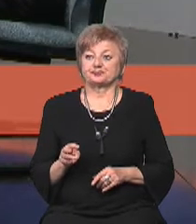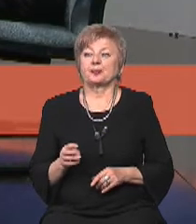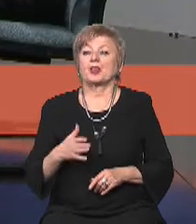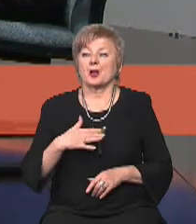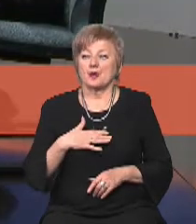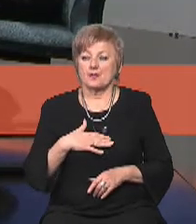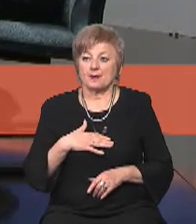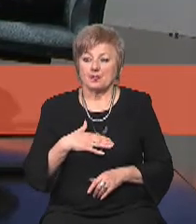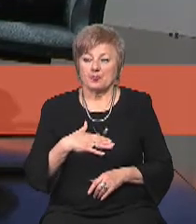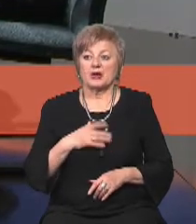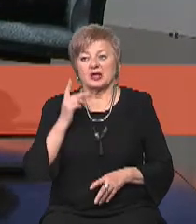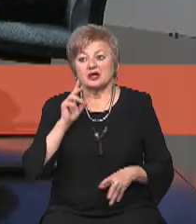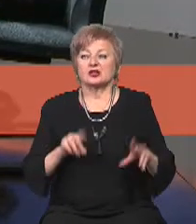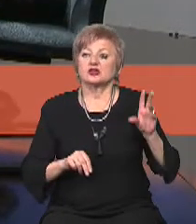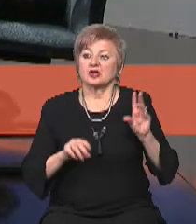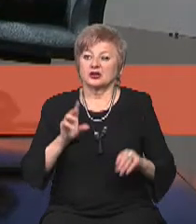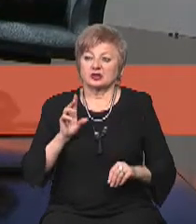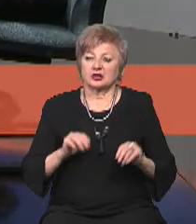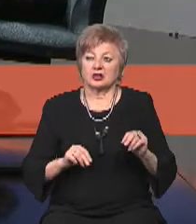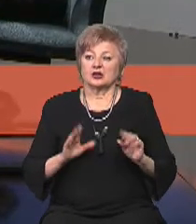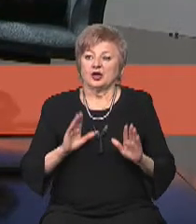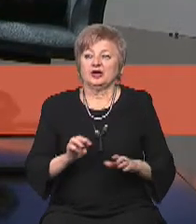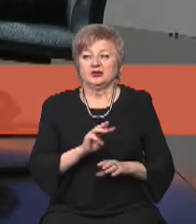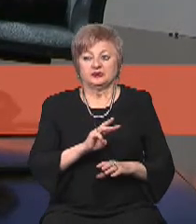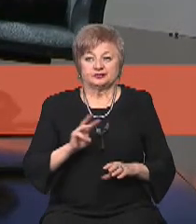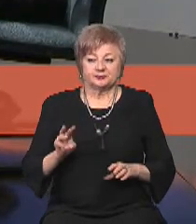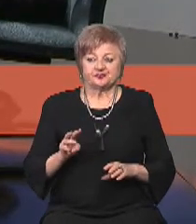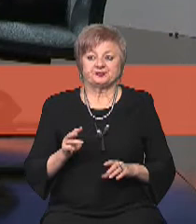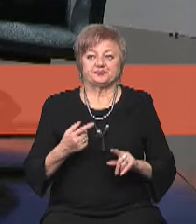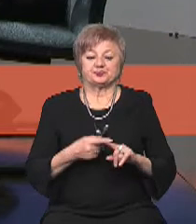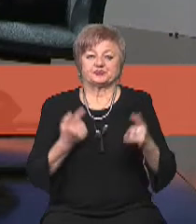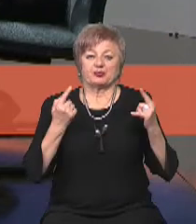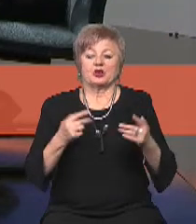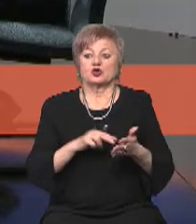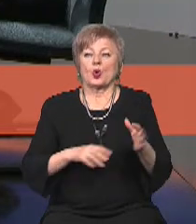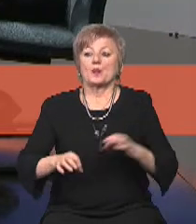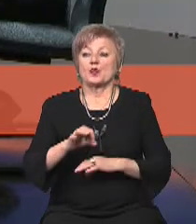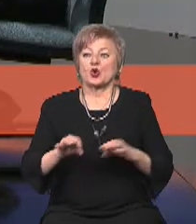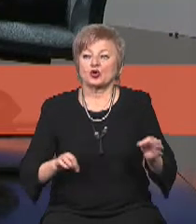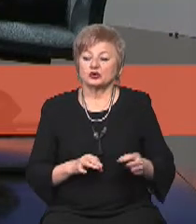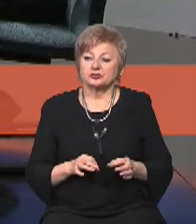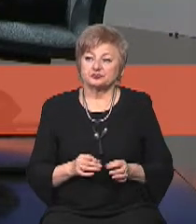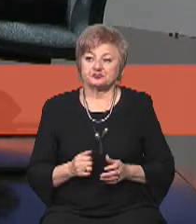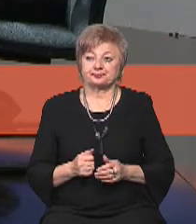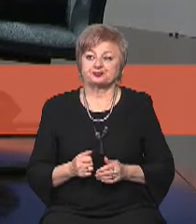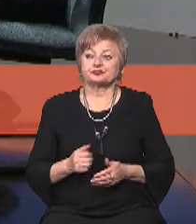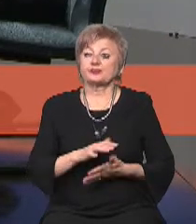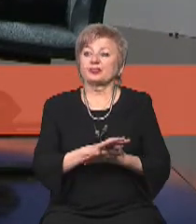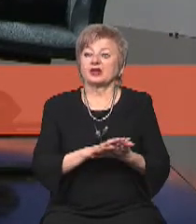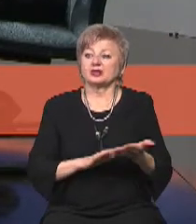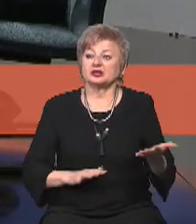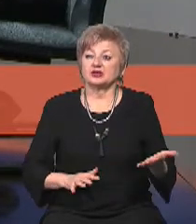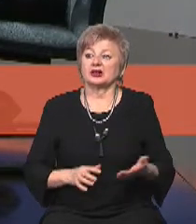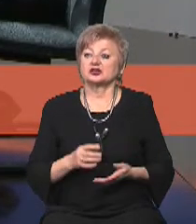Ми сподіваємося, що наступного року це будуть тільки мільйонники, тобто великі проекти або до мільйону. Далі у нас є ще